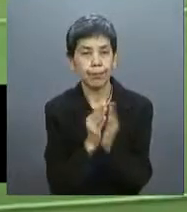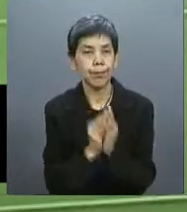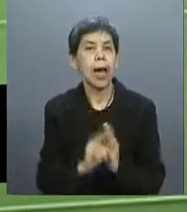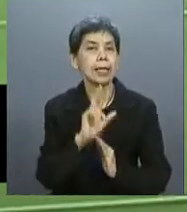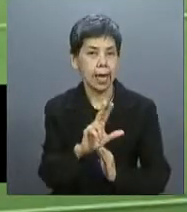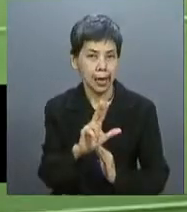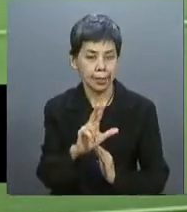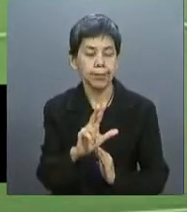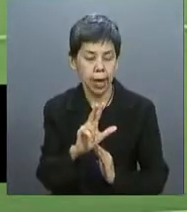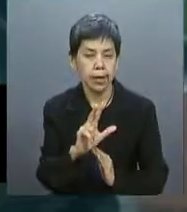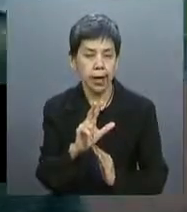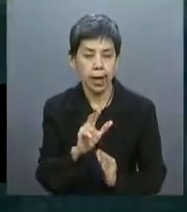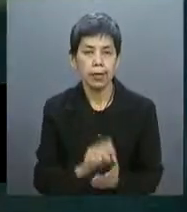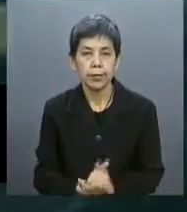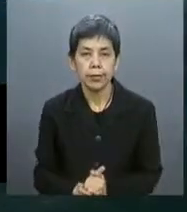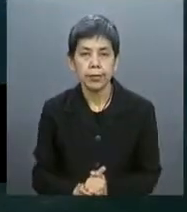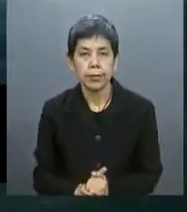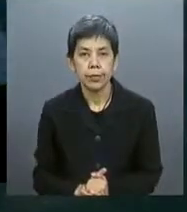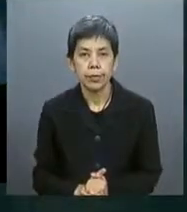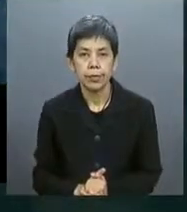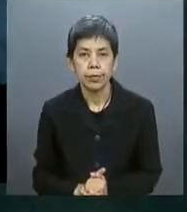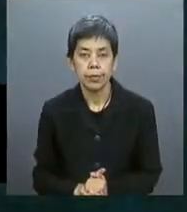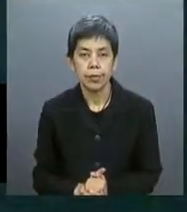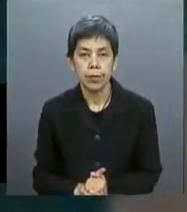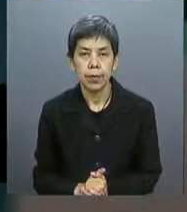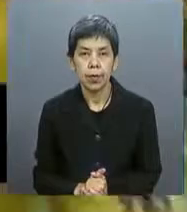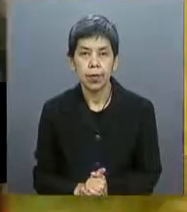ต้มในนัดแรกได้ตามความคาดหมาย